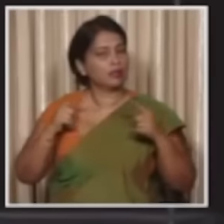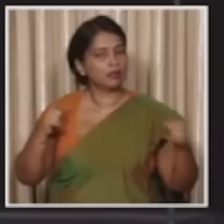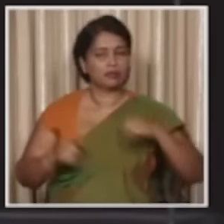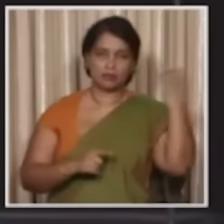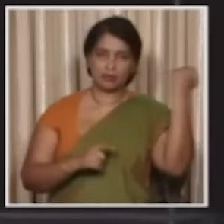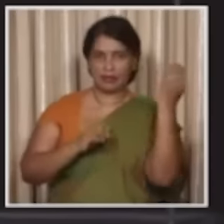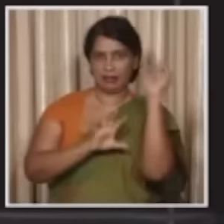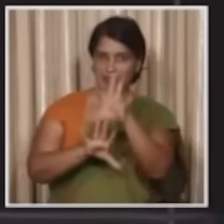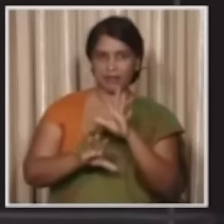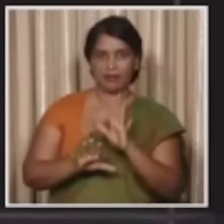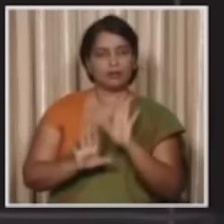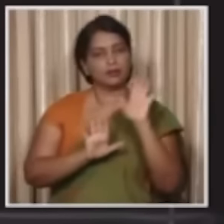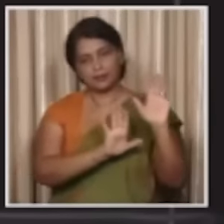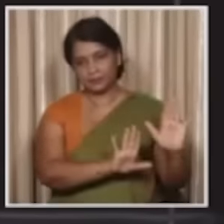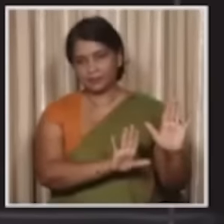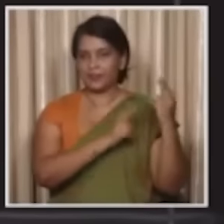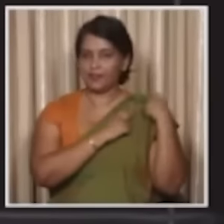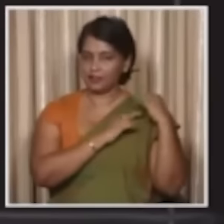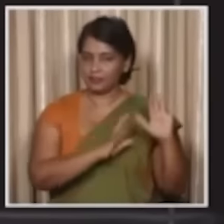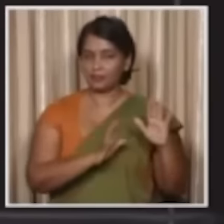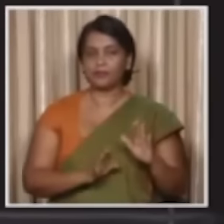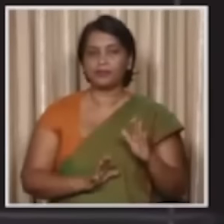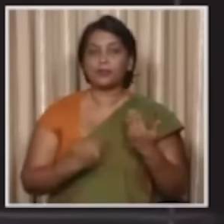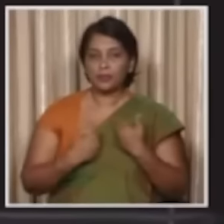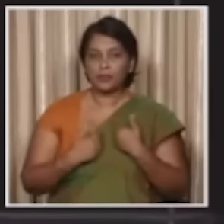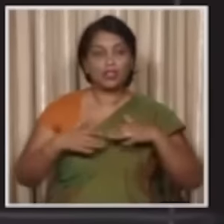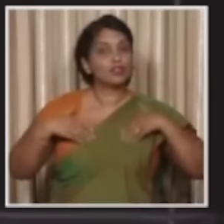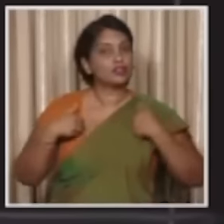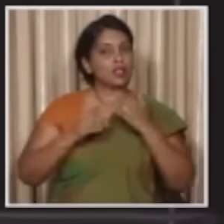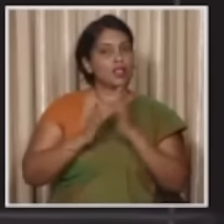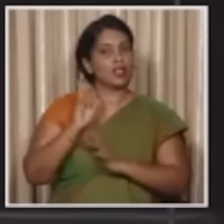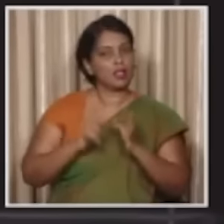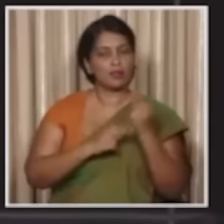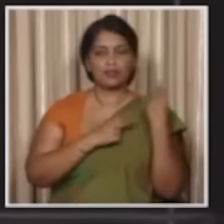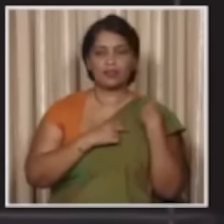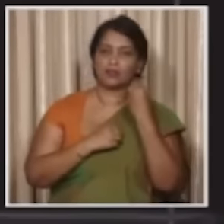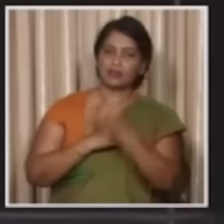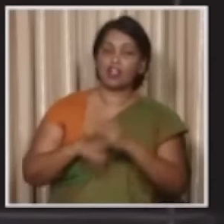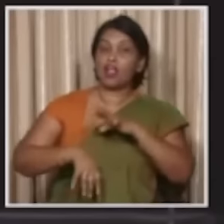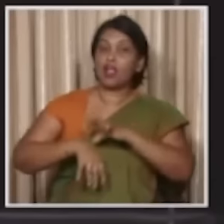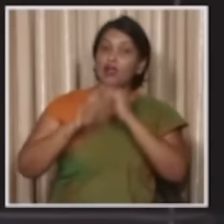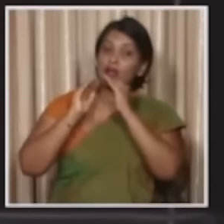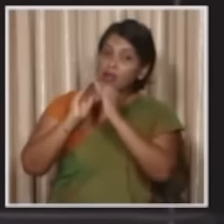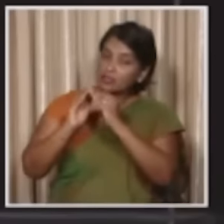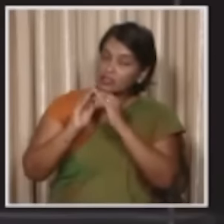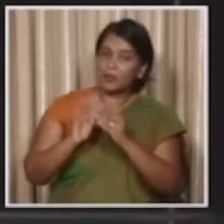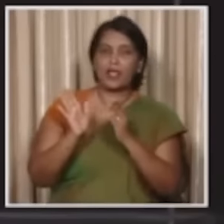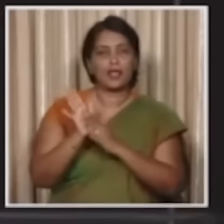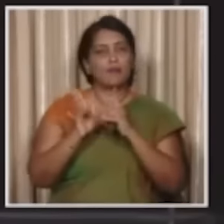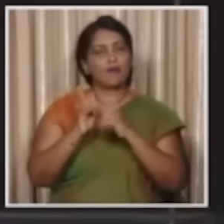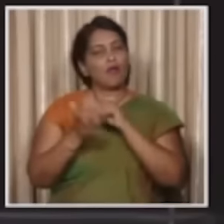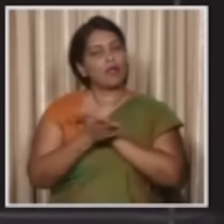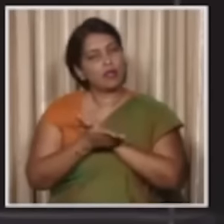විස්තරයක් දේවි. එතුමාටත් ඒක බාරයි. ඕන්න අපේ සෞඛ්‍ය ඇමතුමාටත් බාර දෙනවා ඉස්පිරිතාලවල MOH